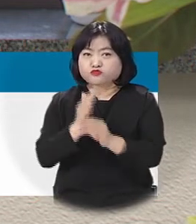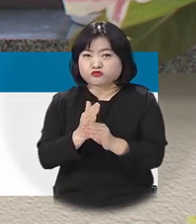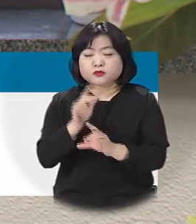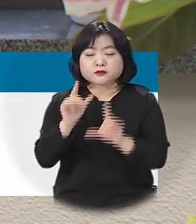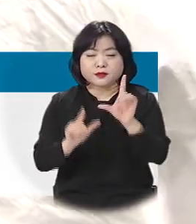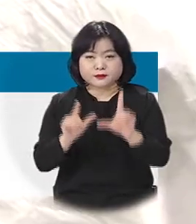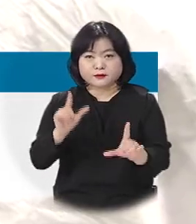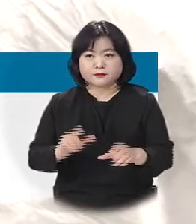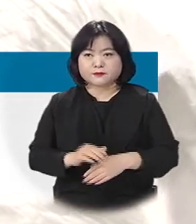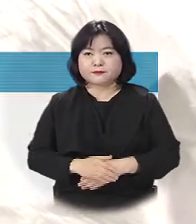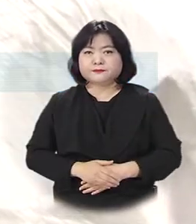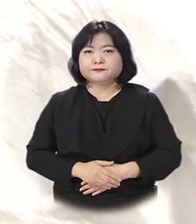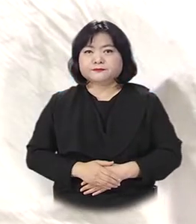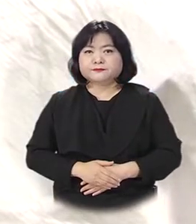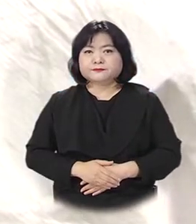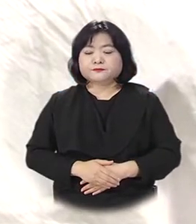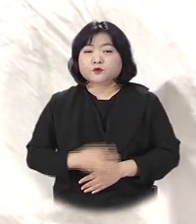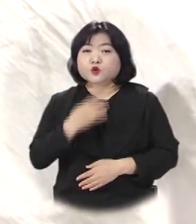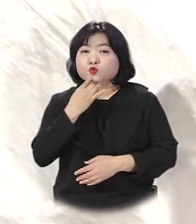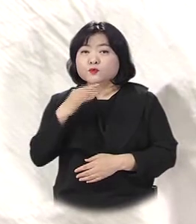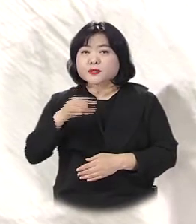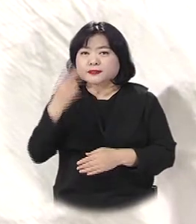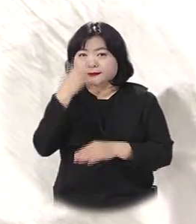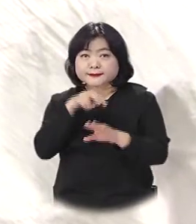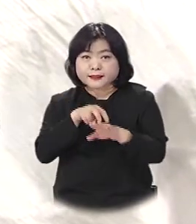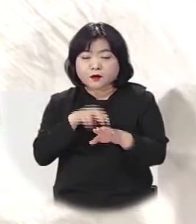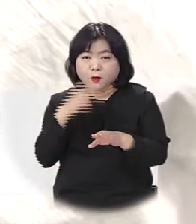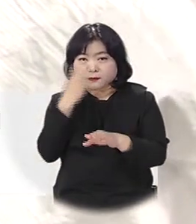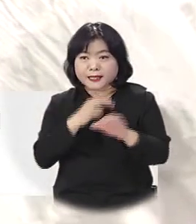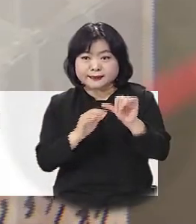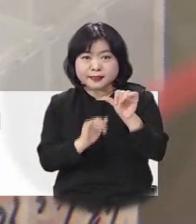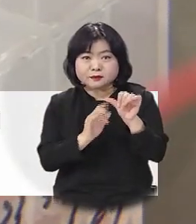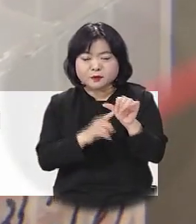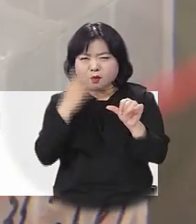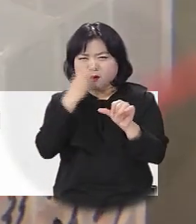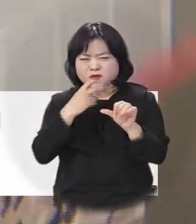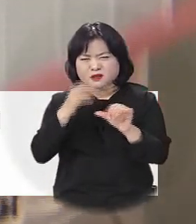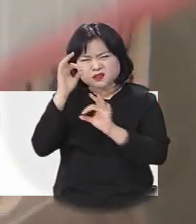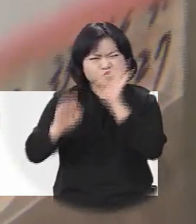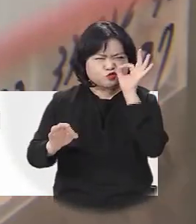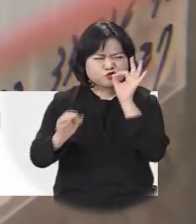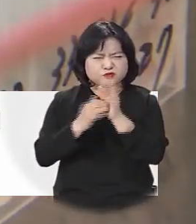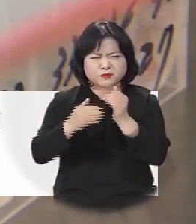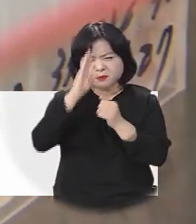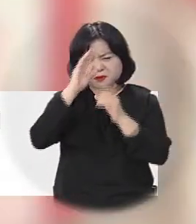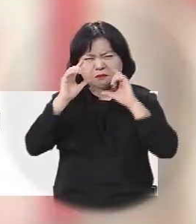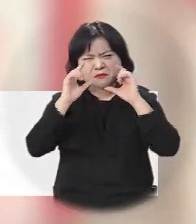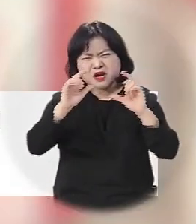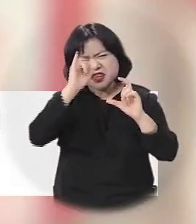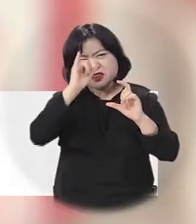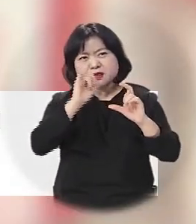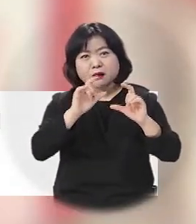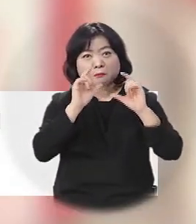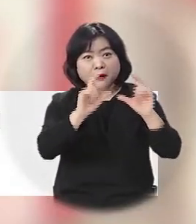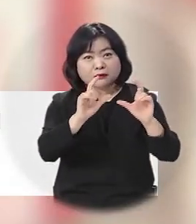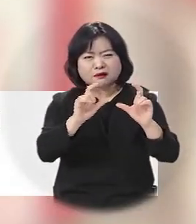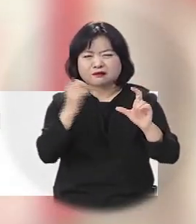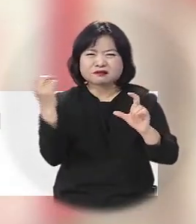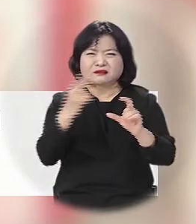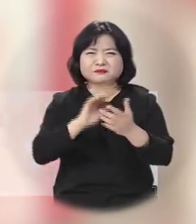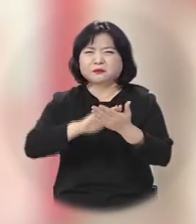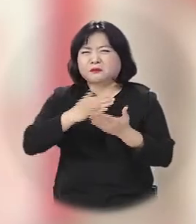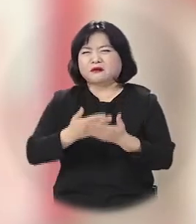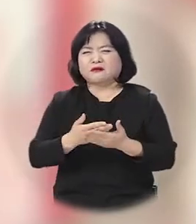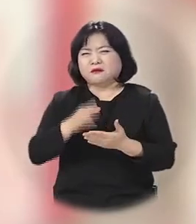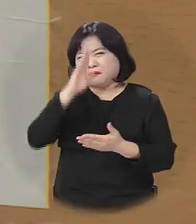그런 상황이고. 구미에서는 진단검사를 받은 5명이 검사 오류로 확진 판정을 받았다. 다시 음성 판정을 받기도